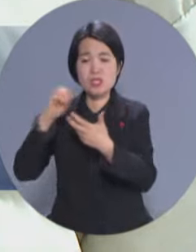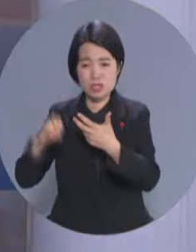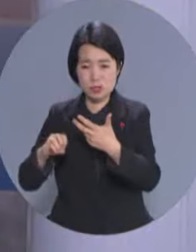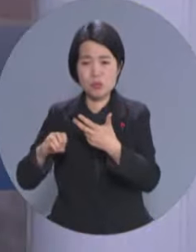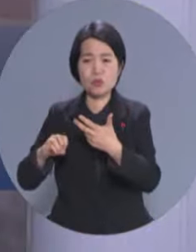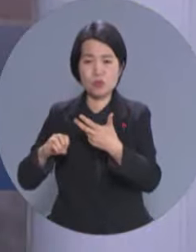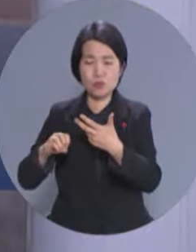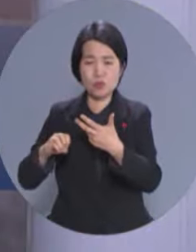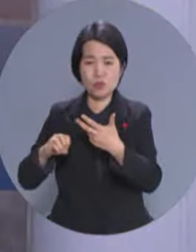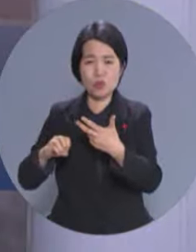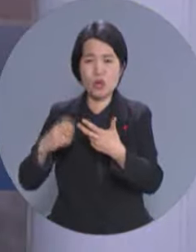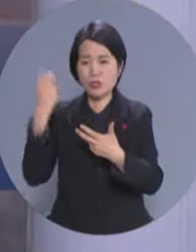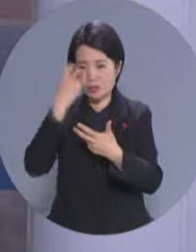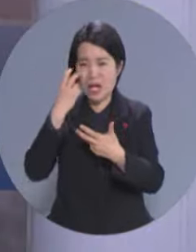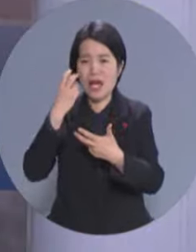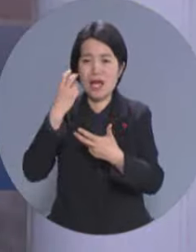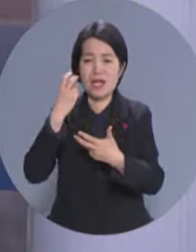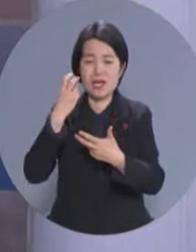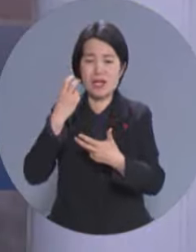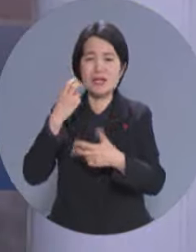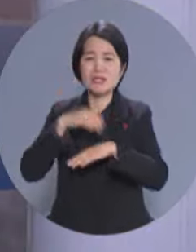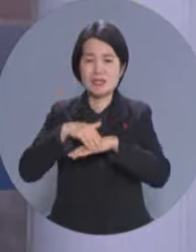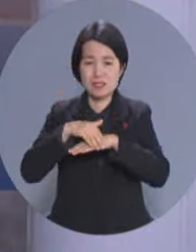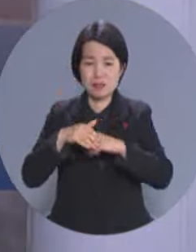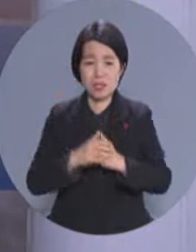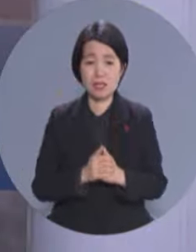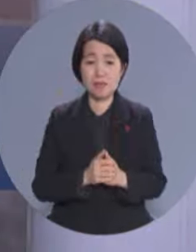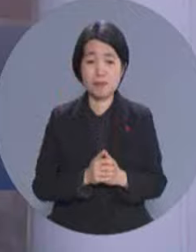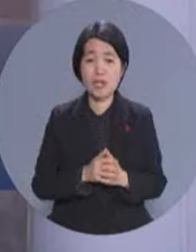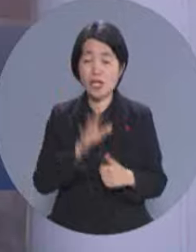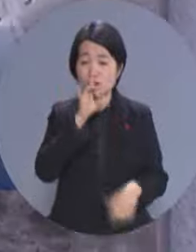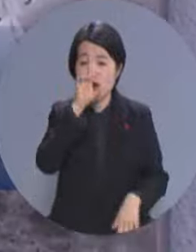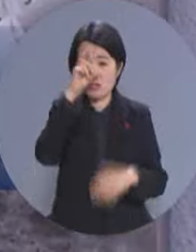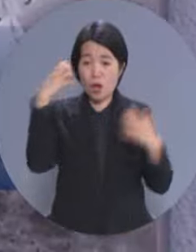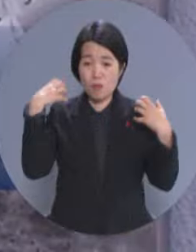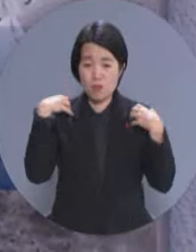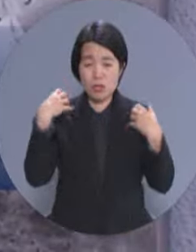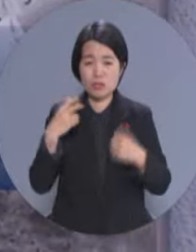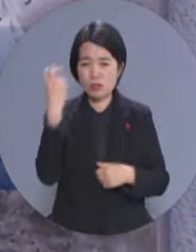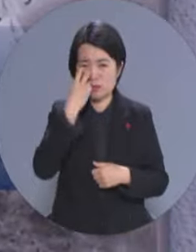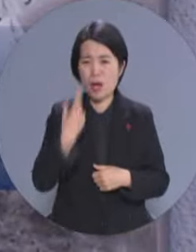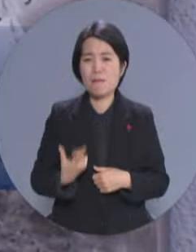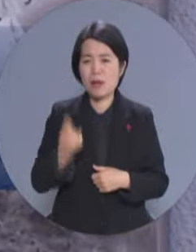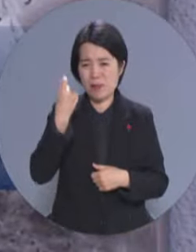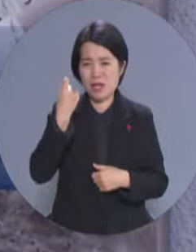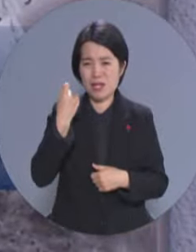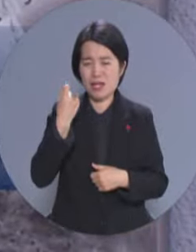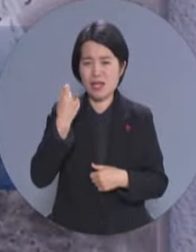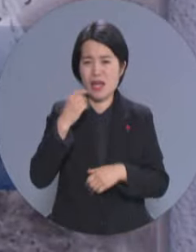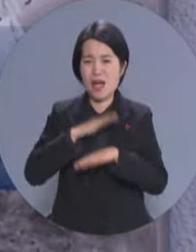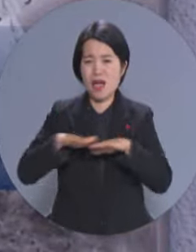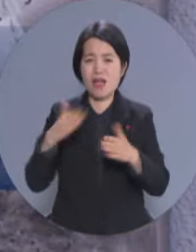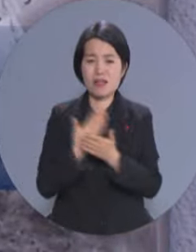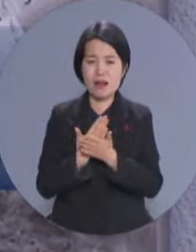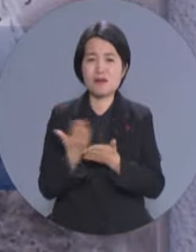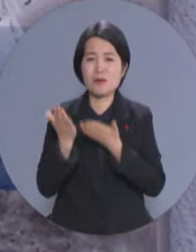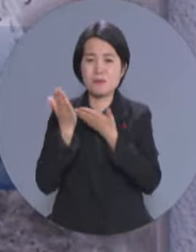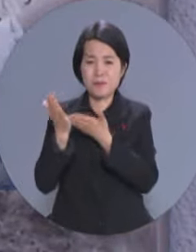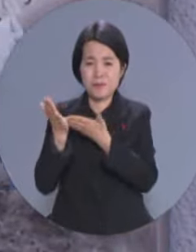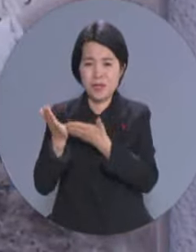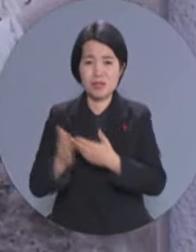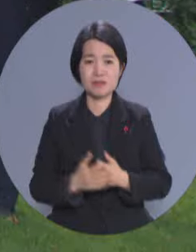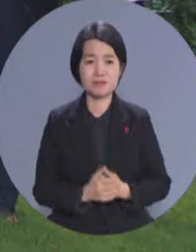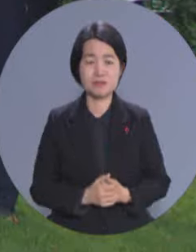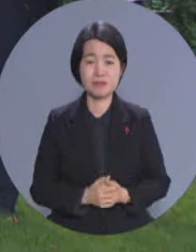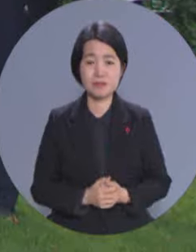67%에서 한 70% 정도를 저희가 이제 목표로 하고 있습니다. 대신 이제 중앙에서도 저희가 좀 빨리 할 수 있도록 계속 건의를 하도록